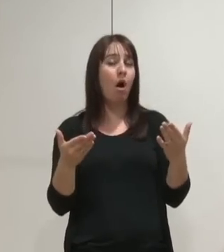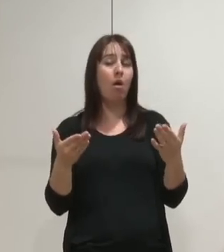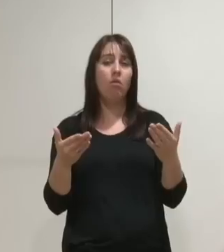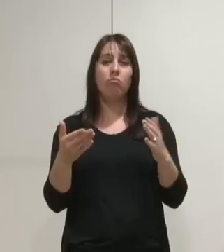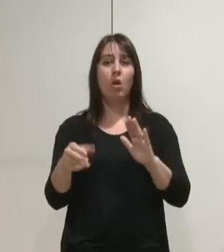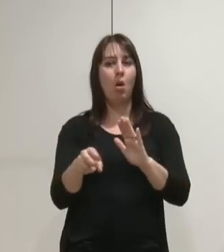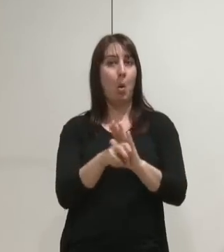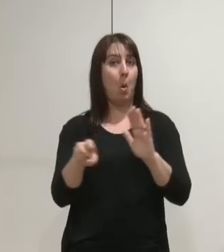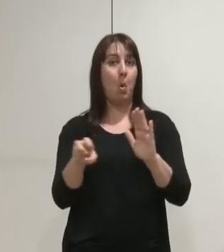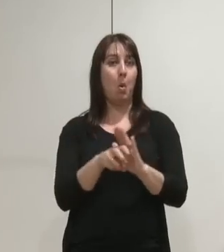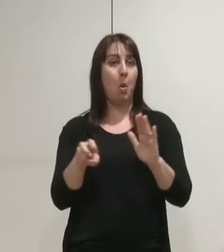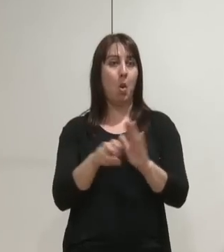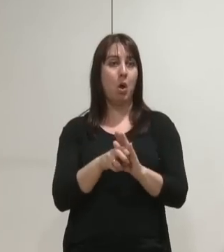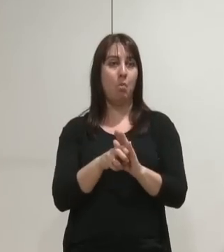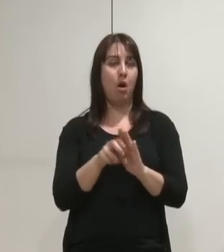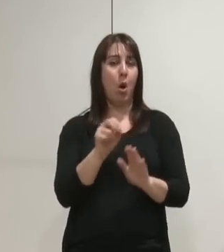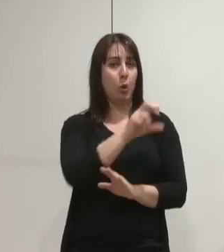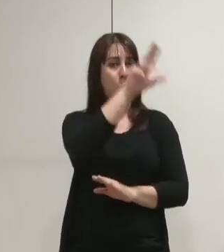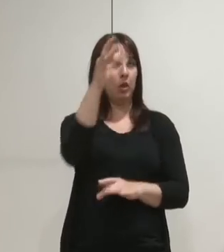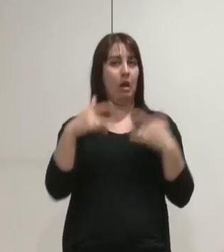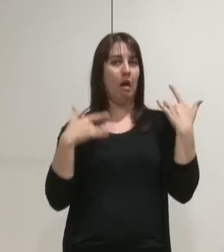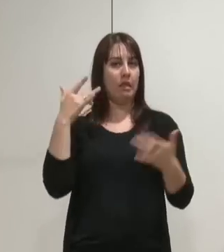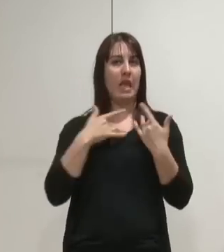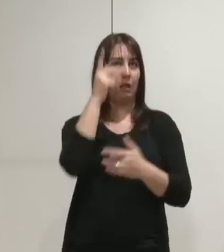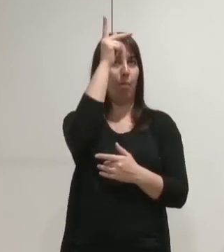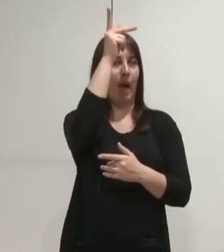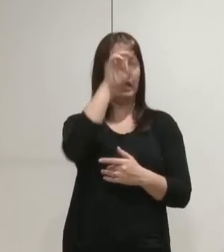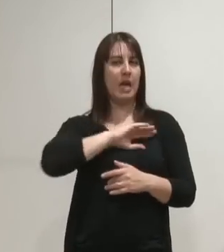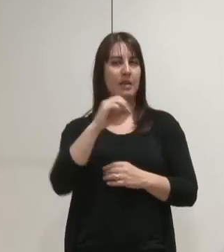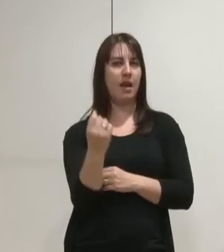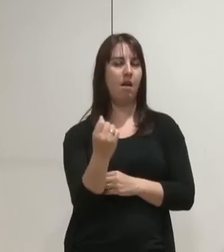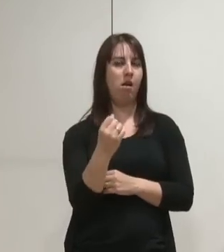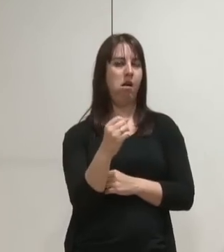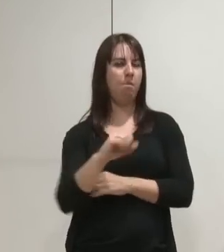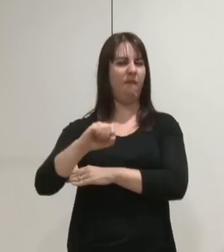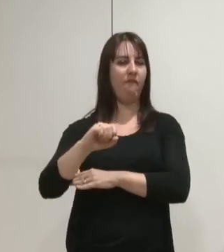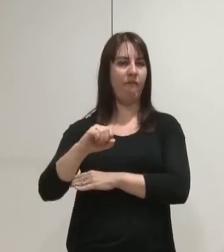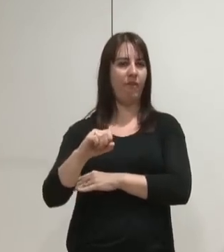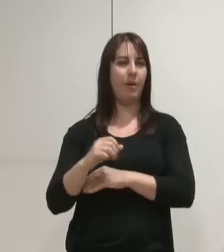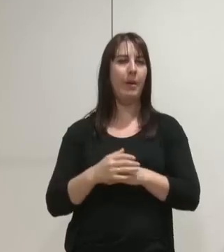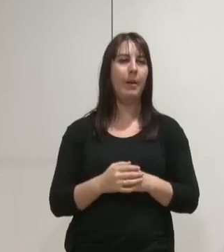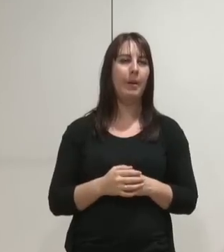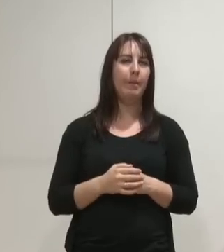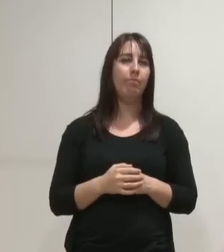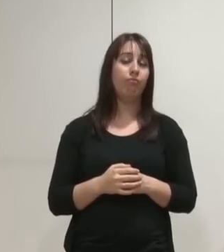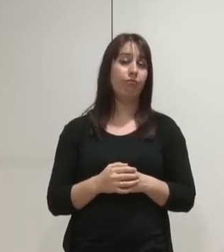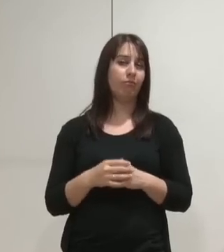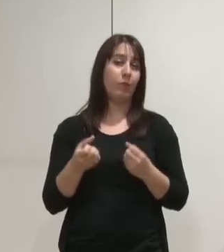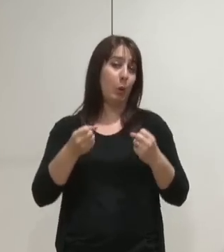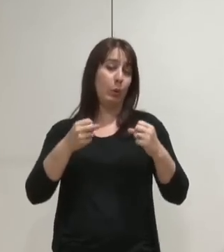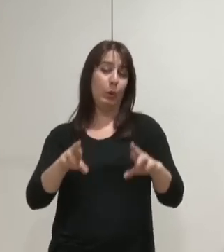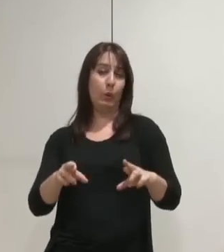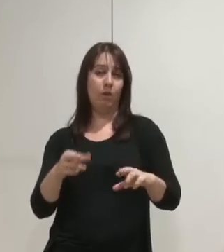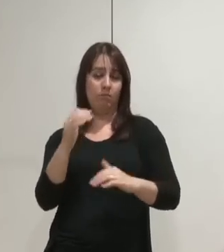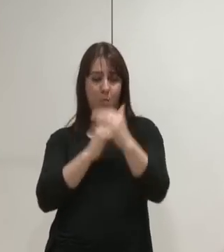Grenoble les tournées du théâtre parisien nous en avons d'ailleurs un peu confirmation avec la